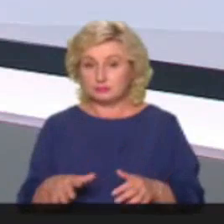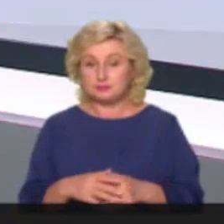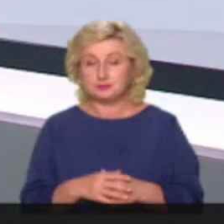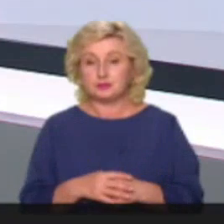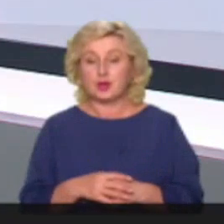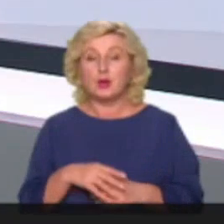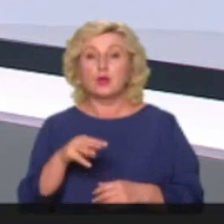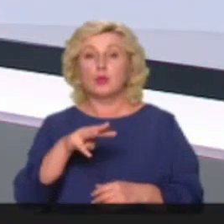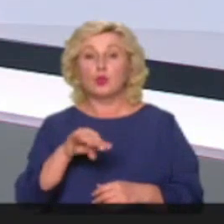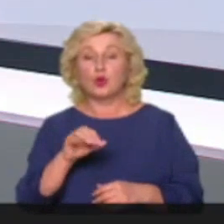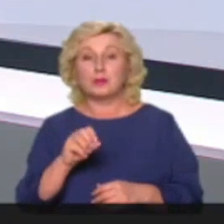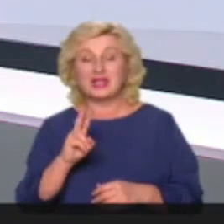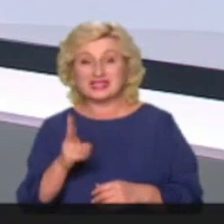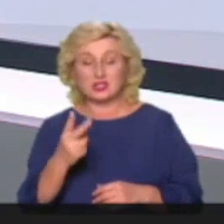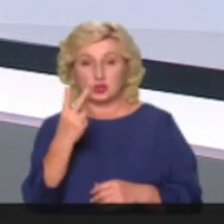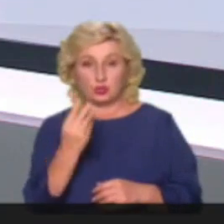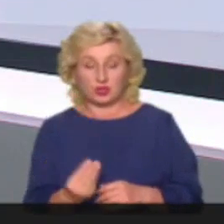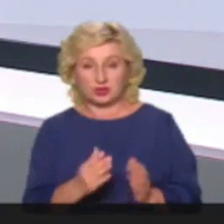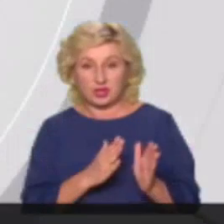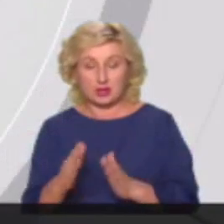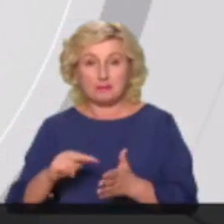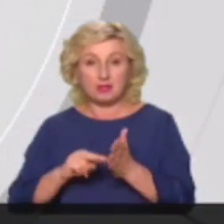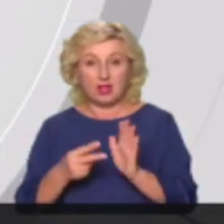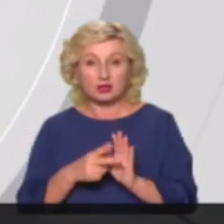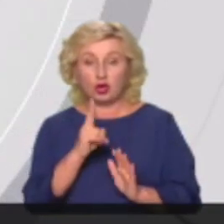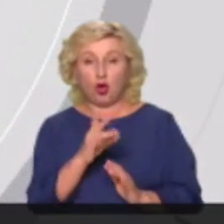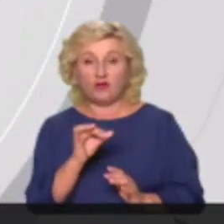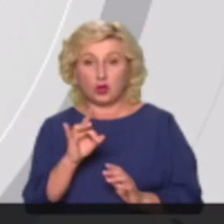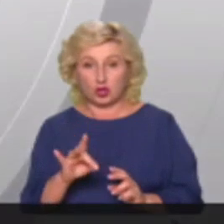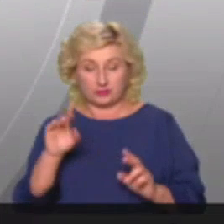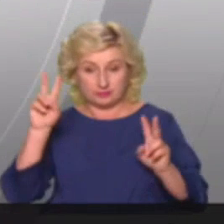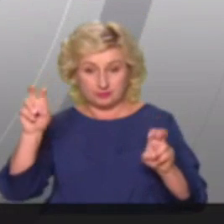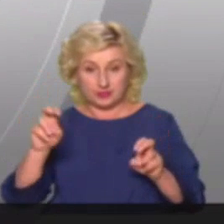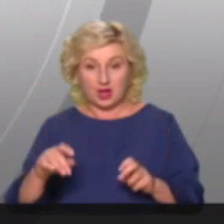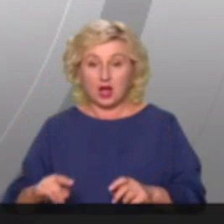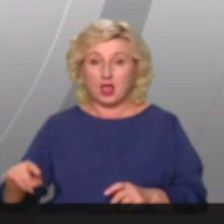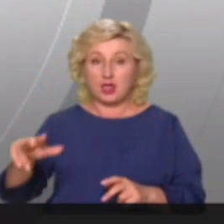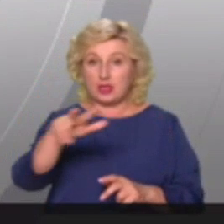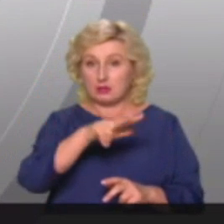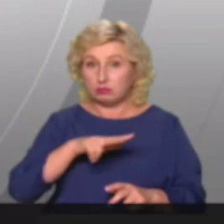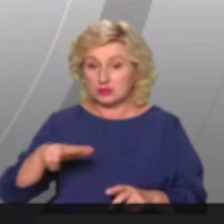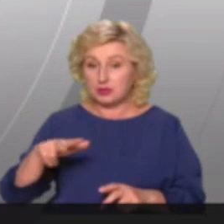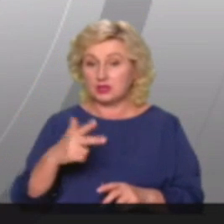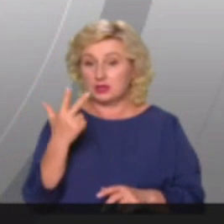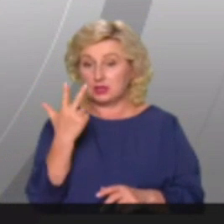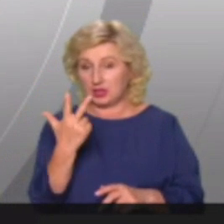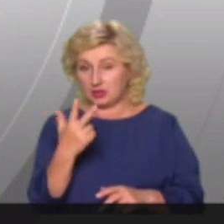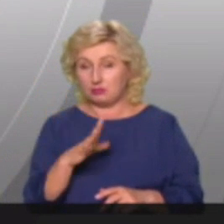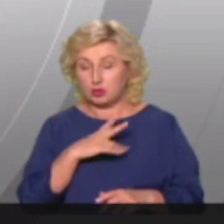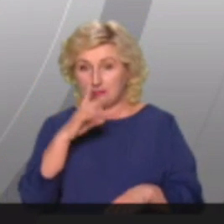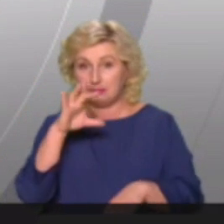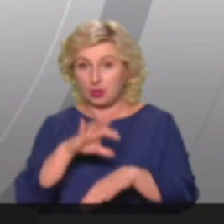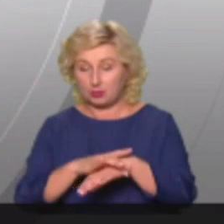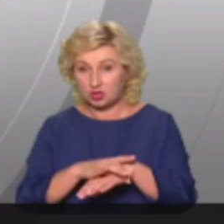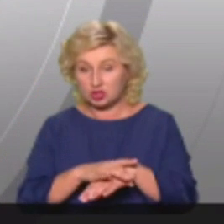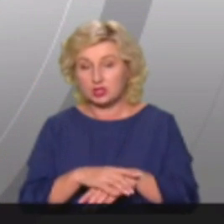Мурманську область другий день підряд. Там план ковер через так. Те, що літають безпілотники. Три принаймні були помічені. І